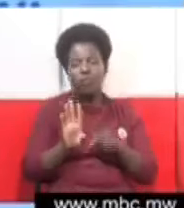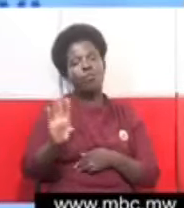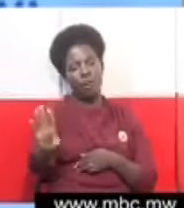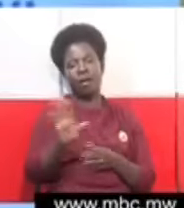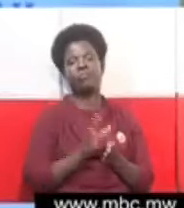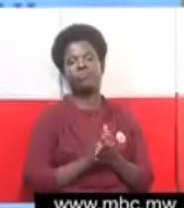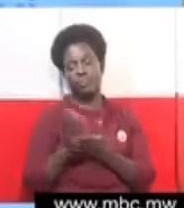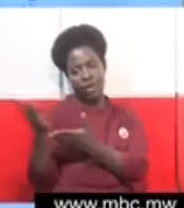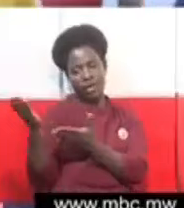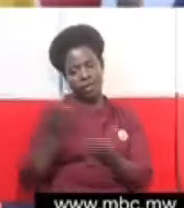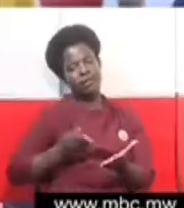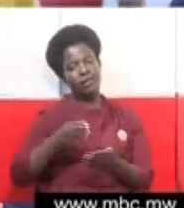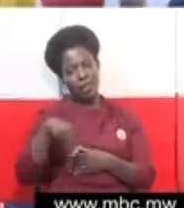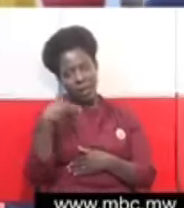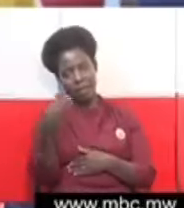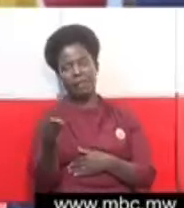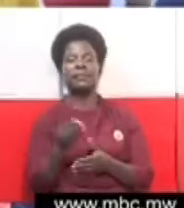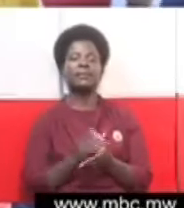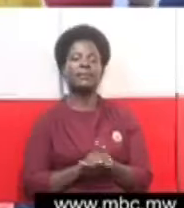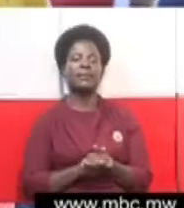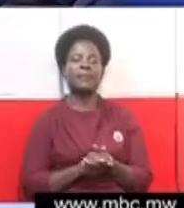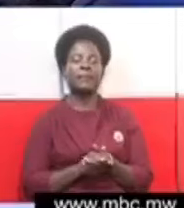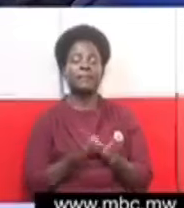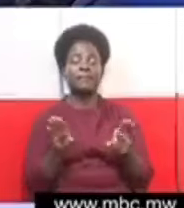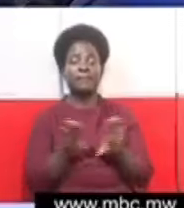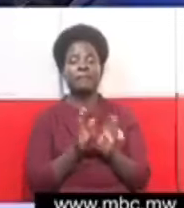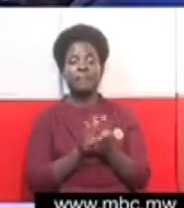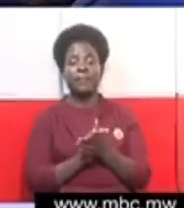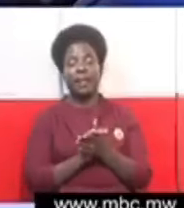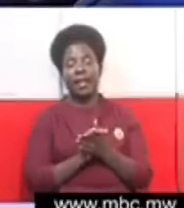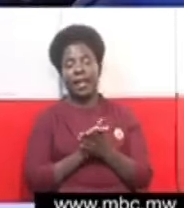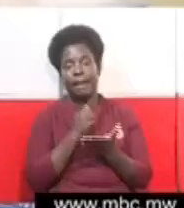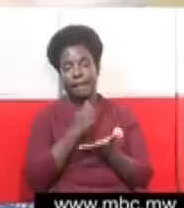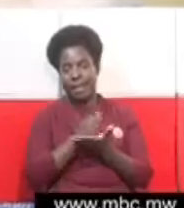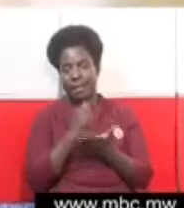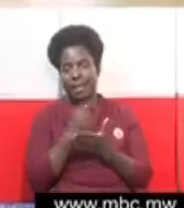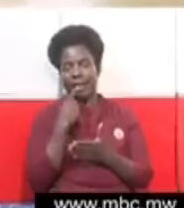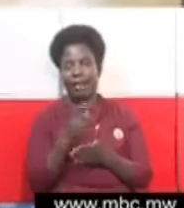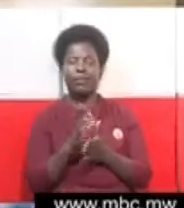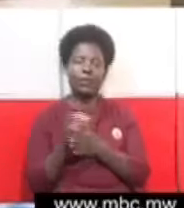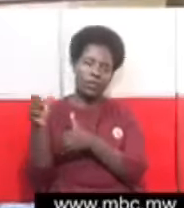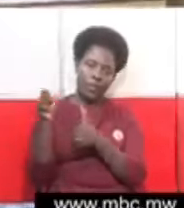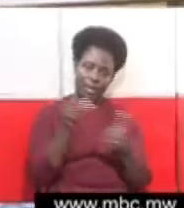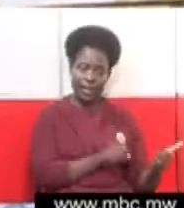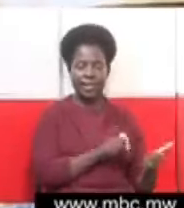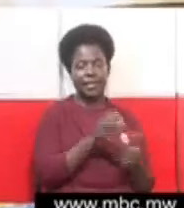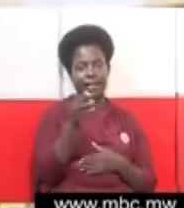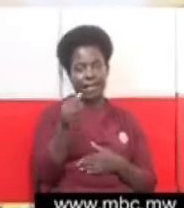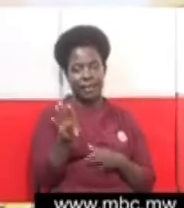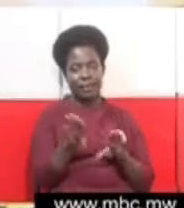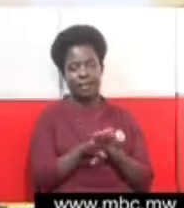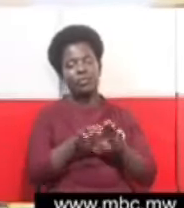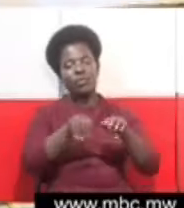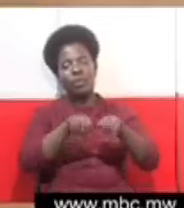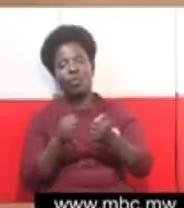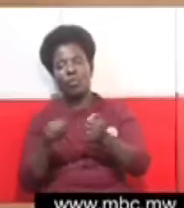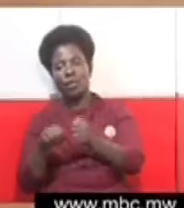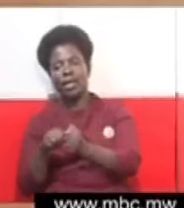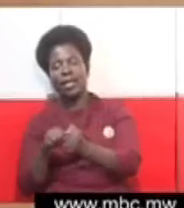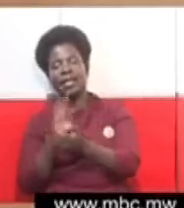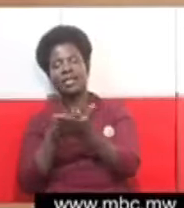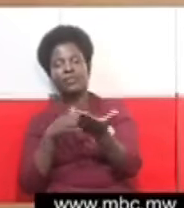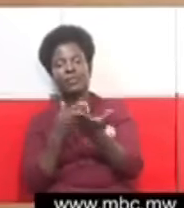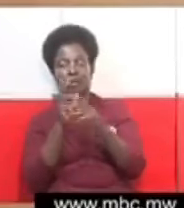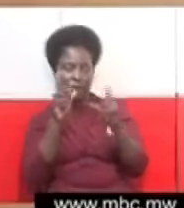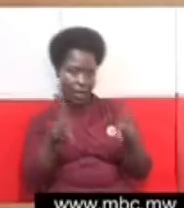ya Reserve akuti ikumata ya 3 billion kwacha chaka chilichonse kubwezeretsa ndalama zomwe zikumaonongeka kamba kuti